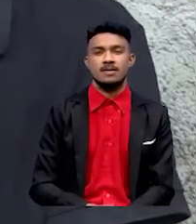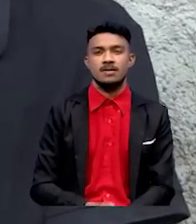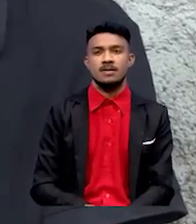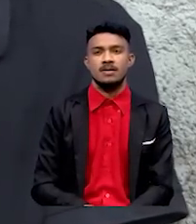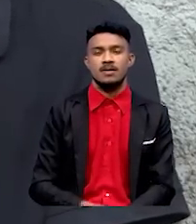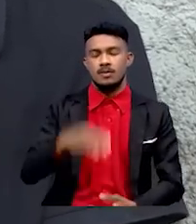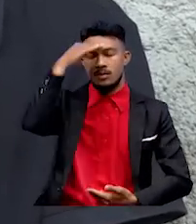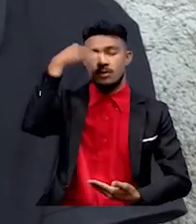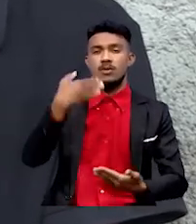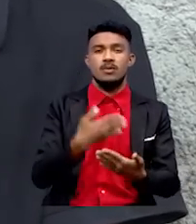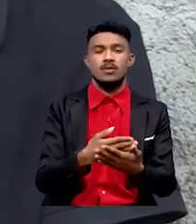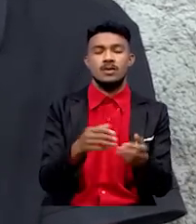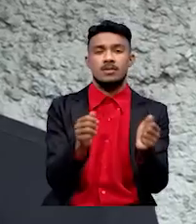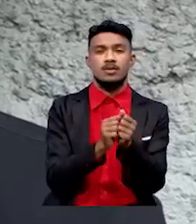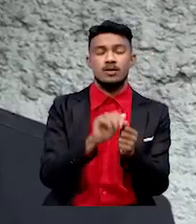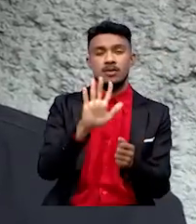ngira